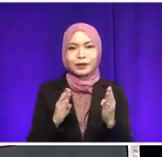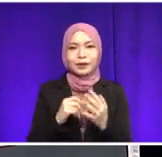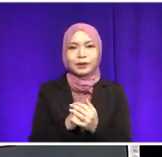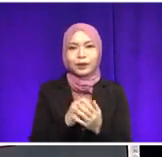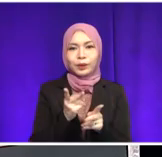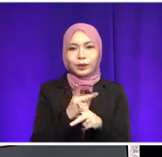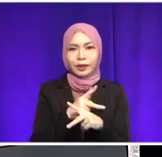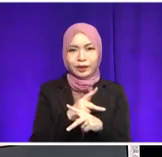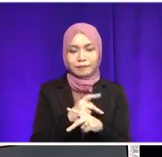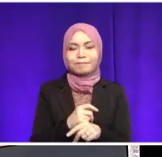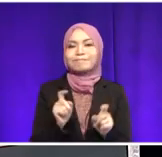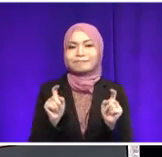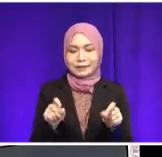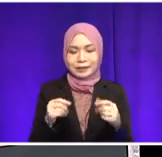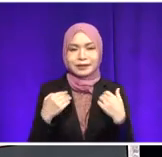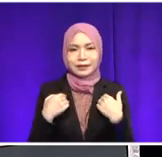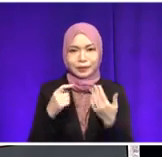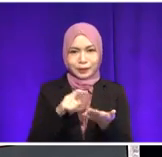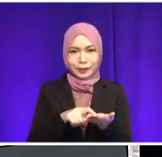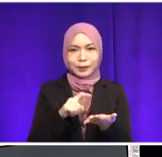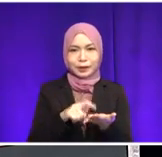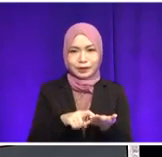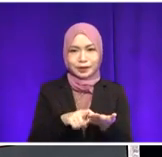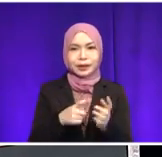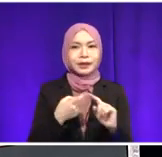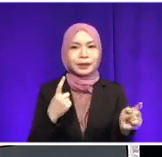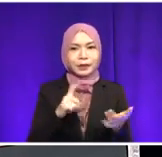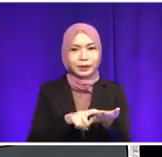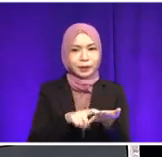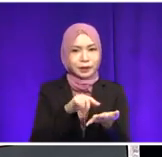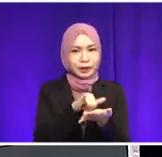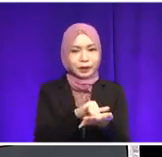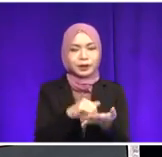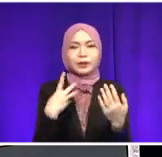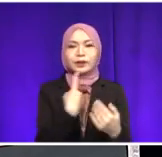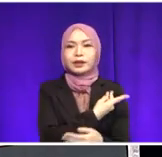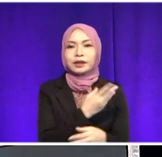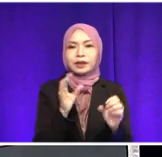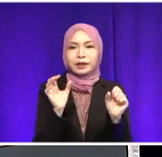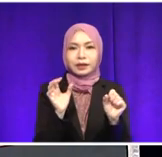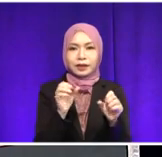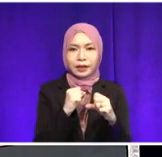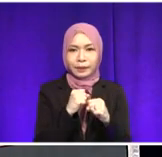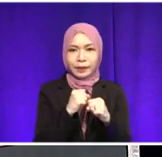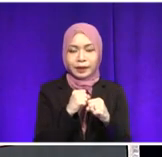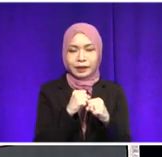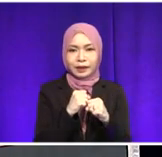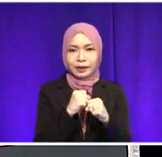ke Runner melalui perbincangan tersebut kita dapat apa merangkai Apakah